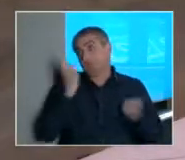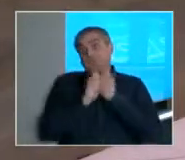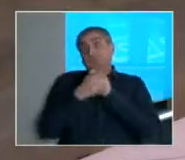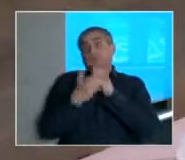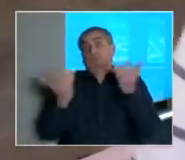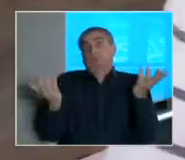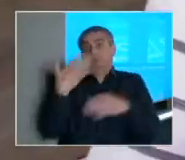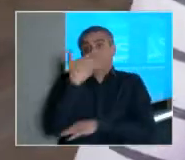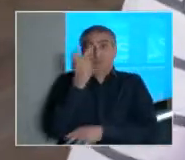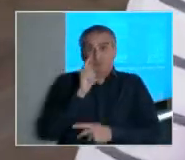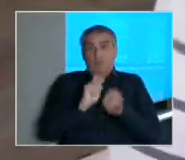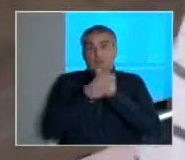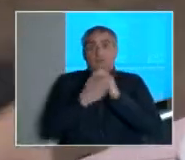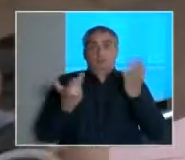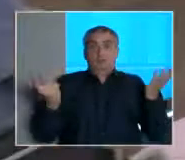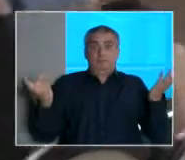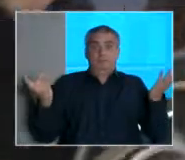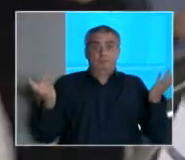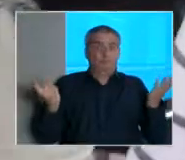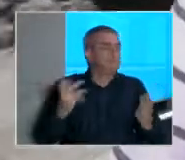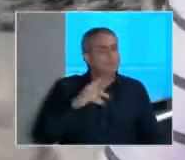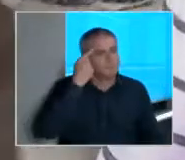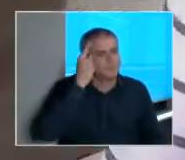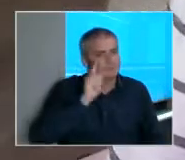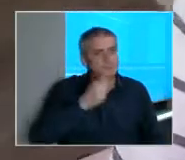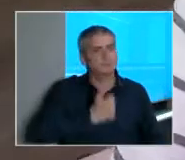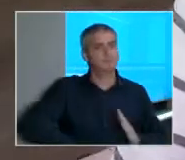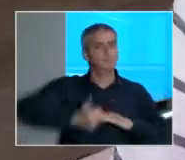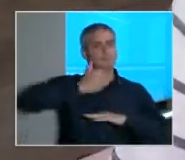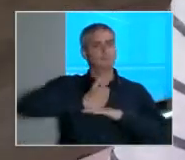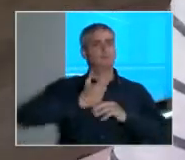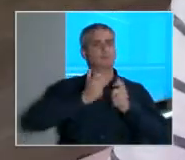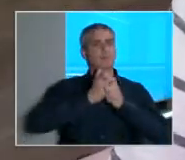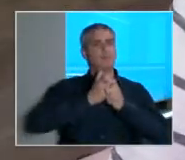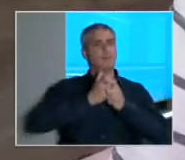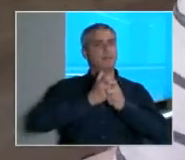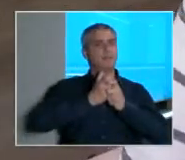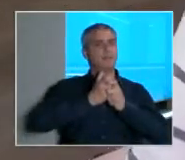שינויים. במדינה יש שינויים. מי לדעתך צריך לעמוד בראשות מפלגת ה...